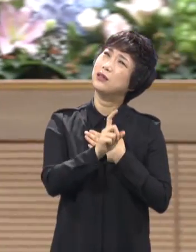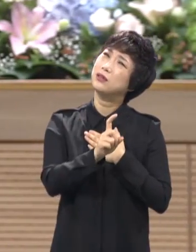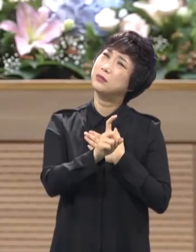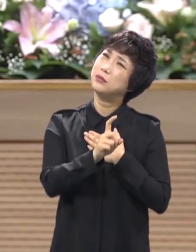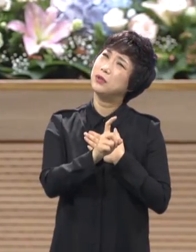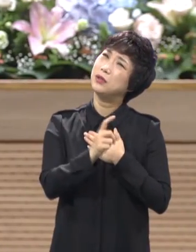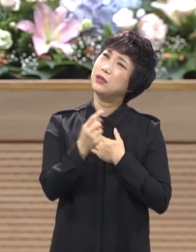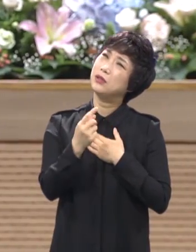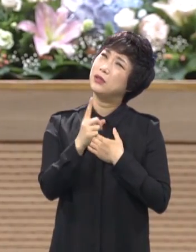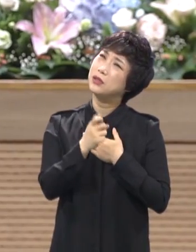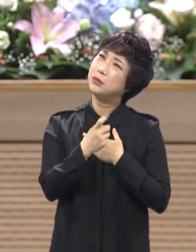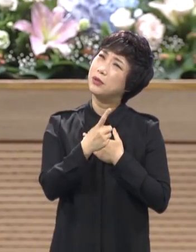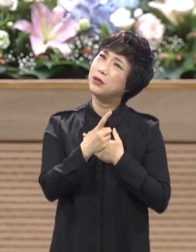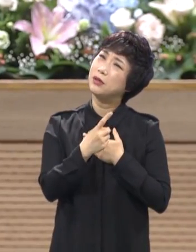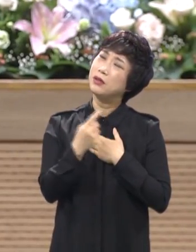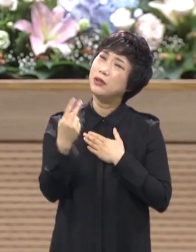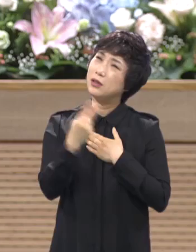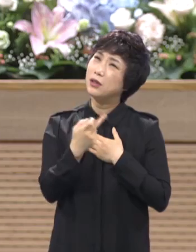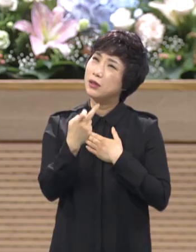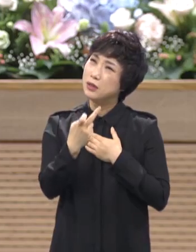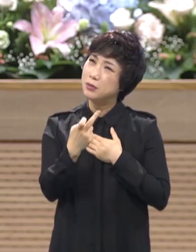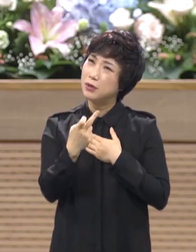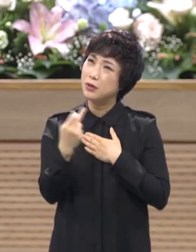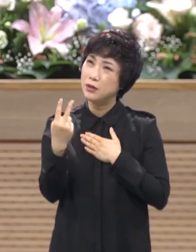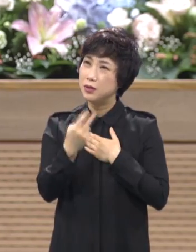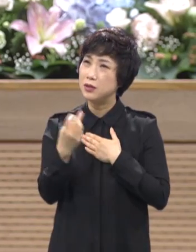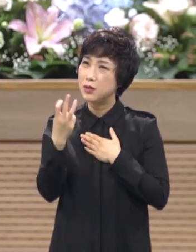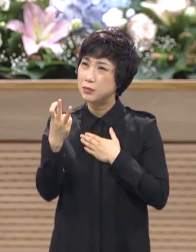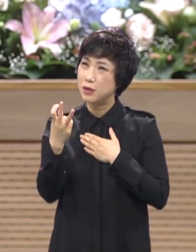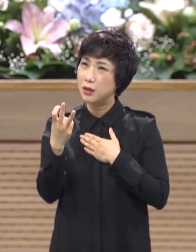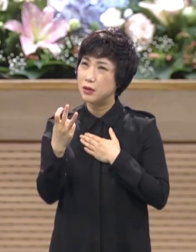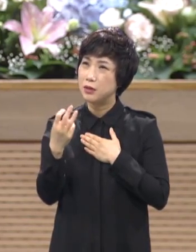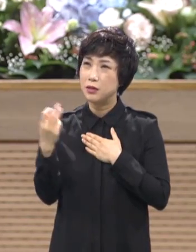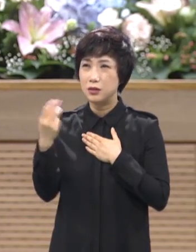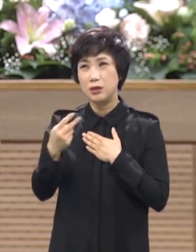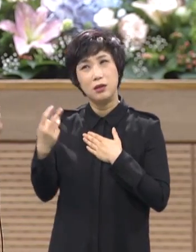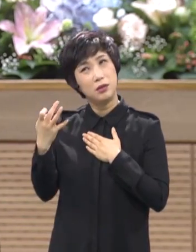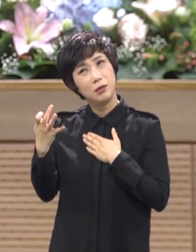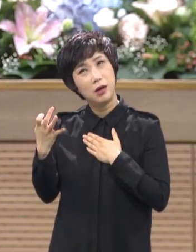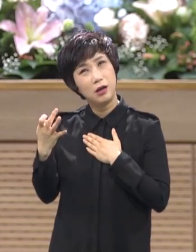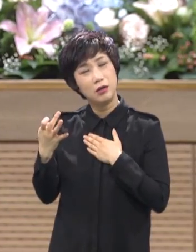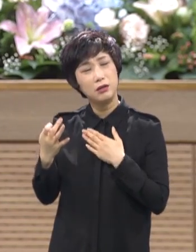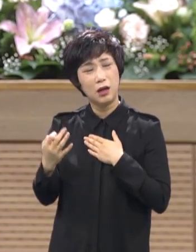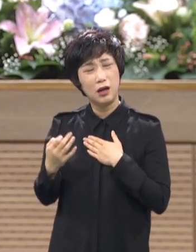2010년도, 11년도, 12년도, 13년도, 14년도